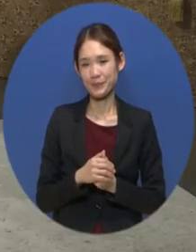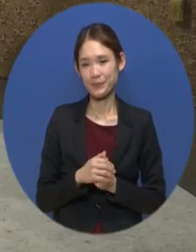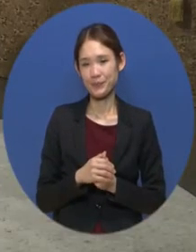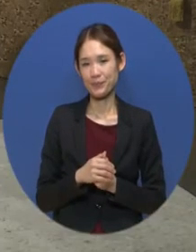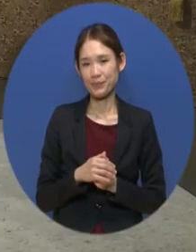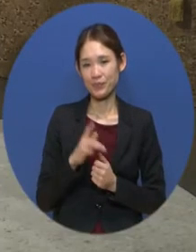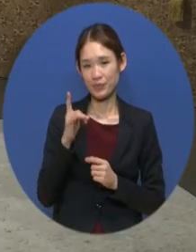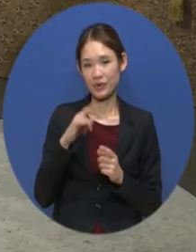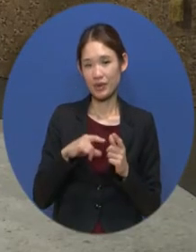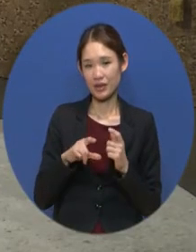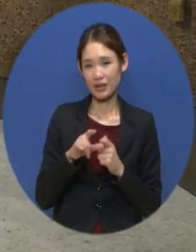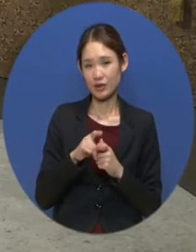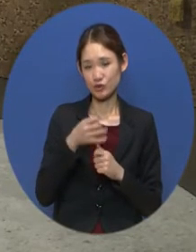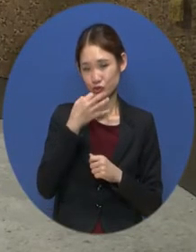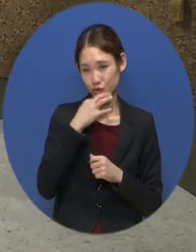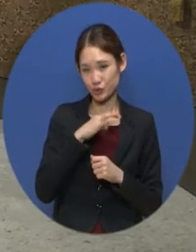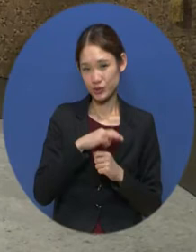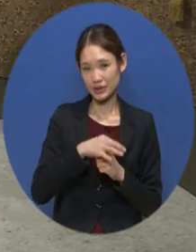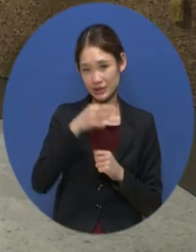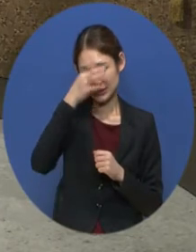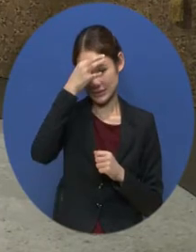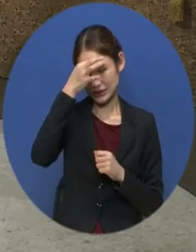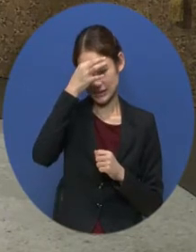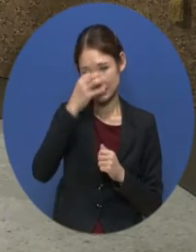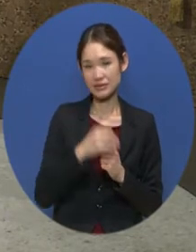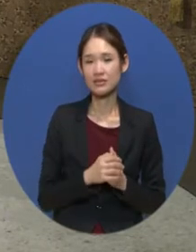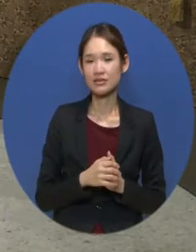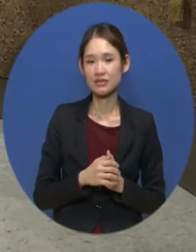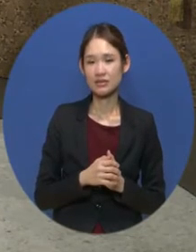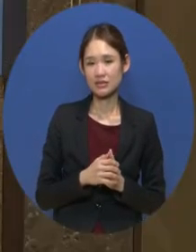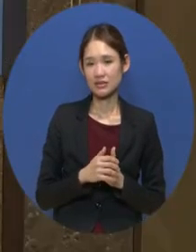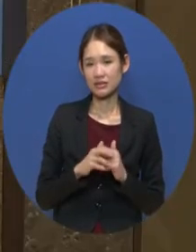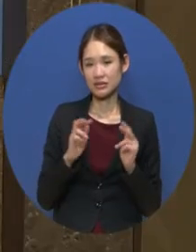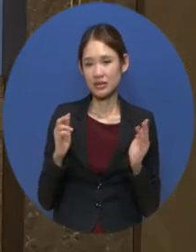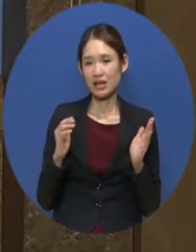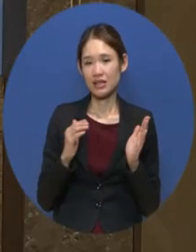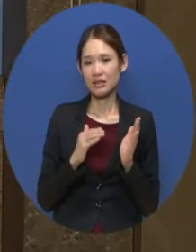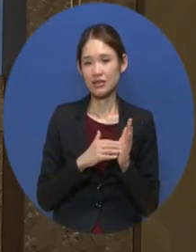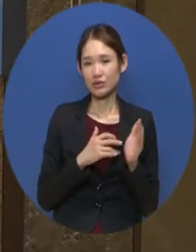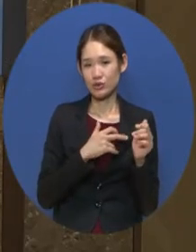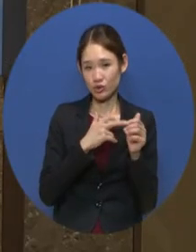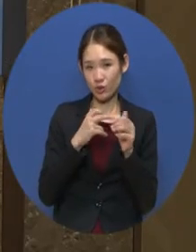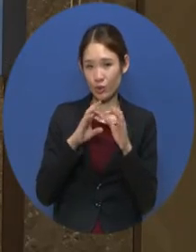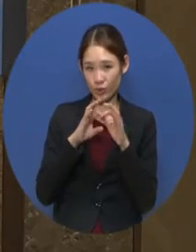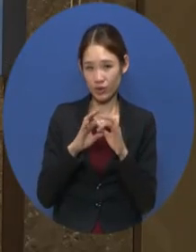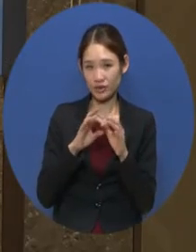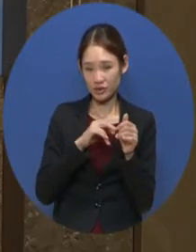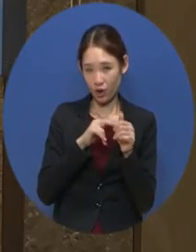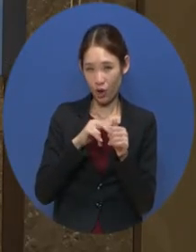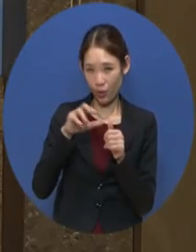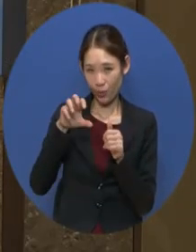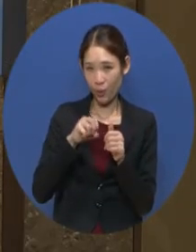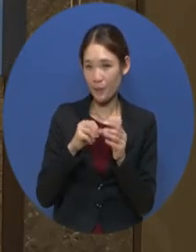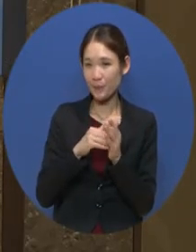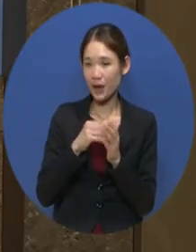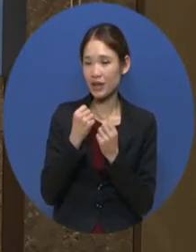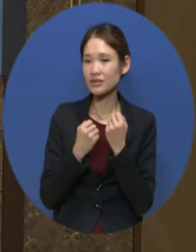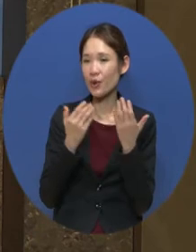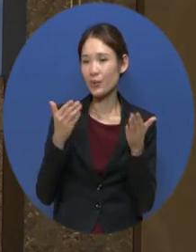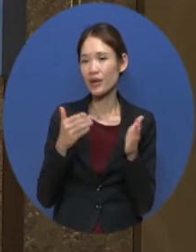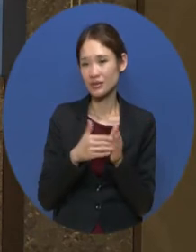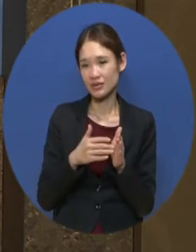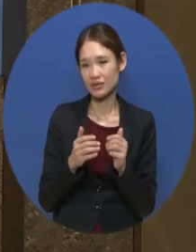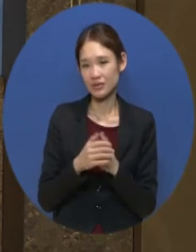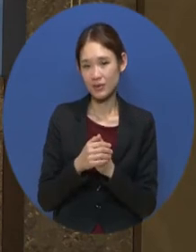또 한 가지 유용한 기능은 이거 지금까지는 촬영을 해서 정보를 얻는 것까지 말씀을 드렸는데